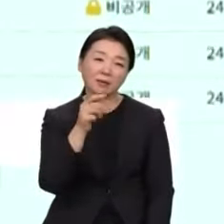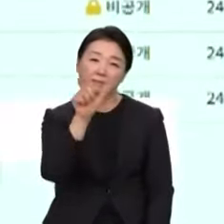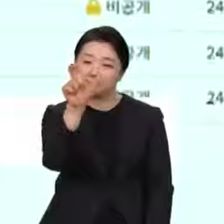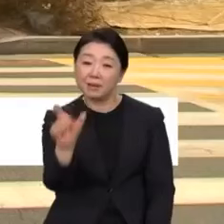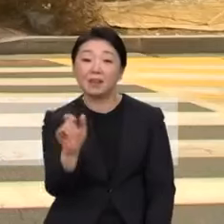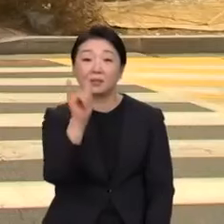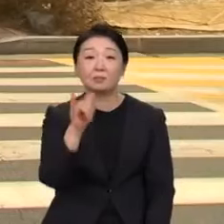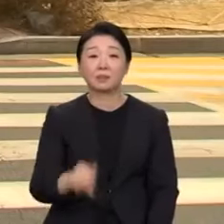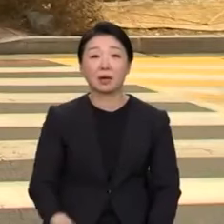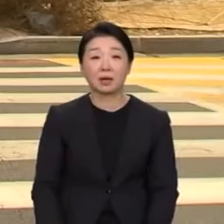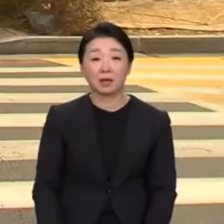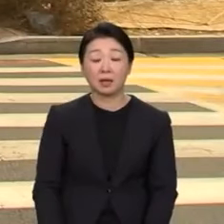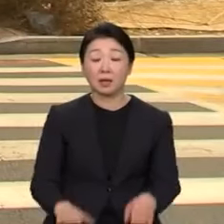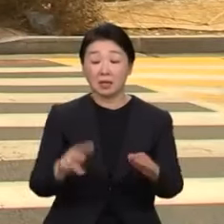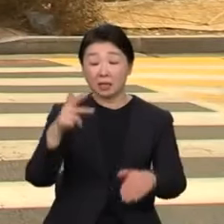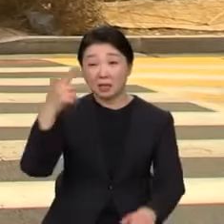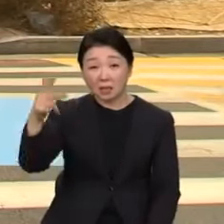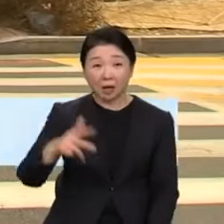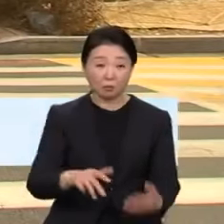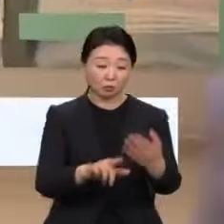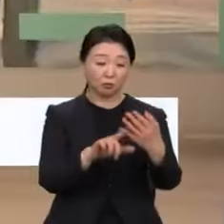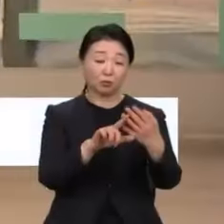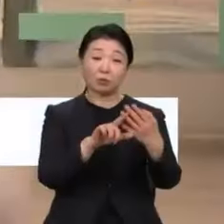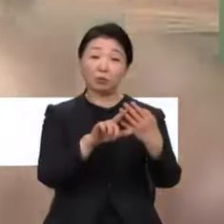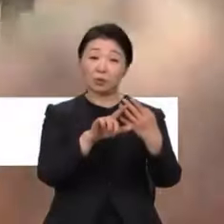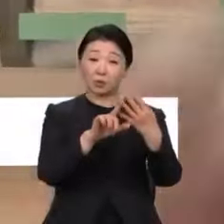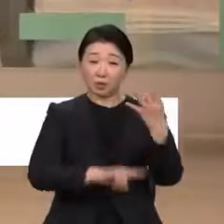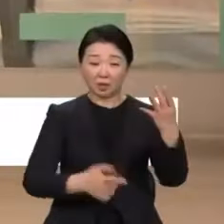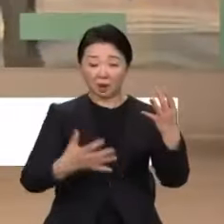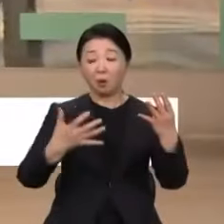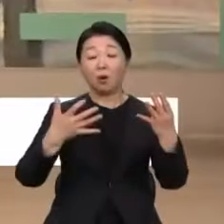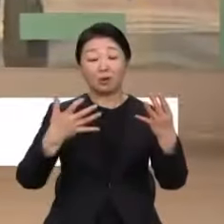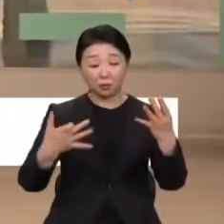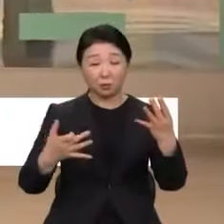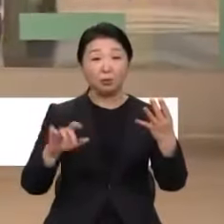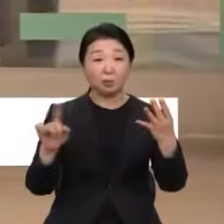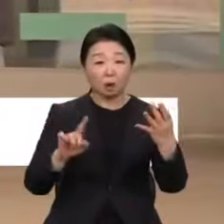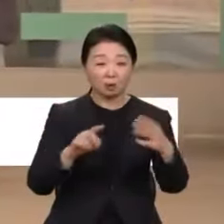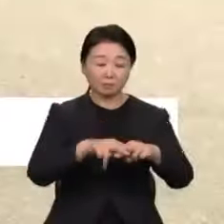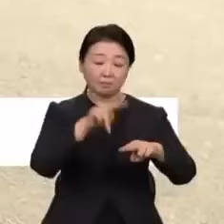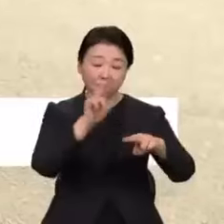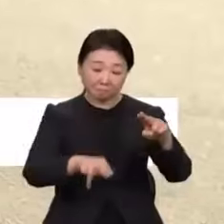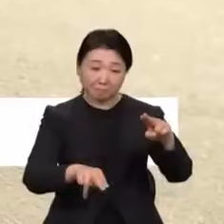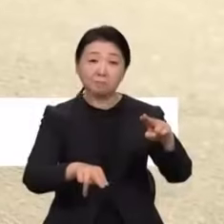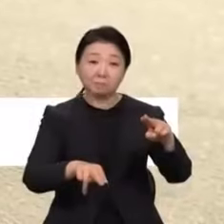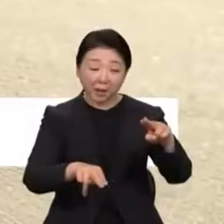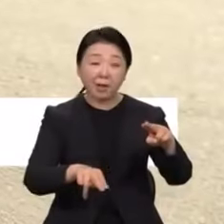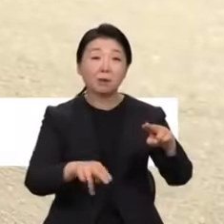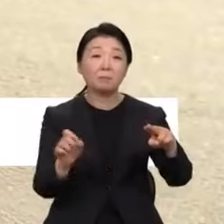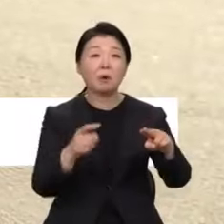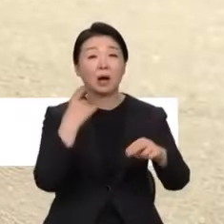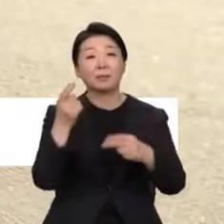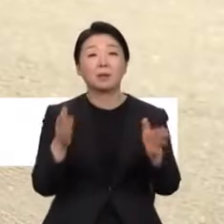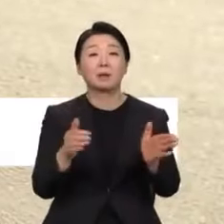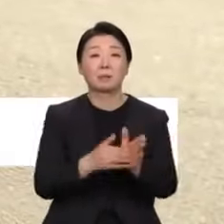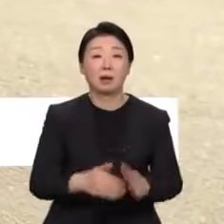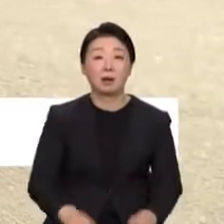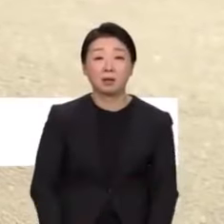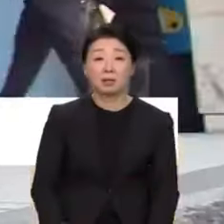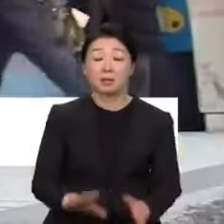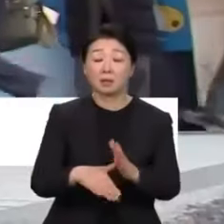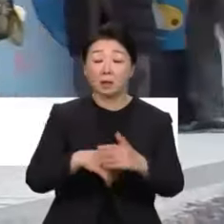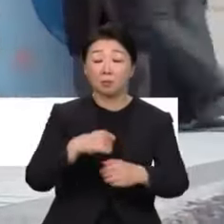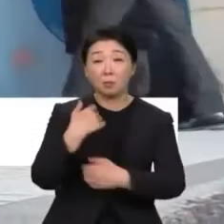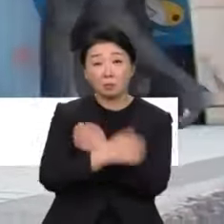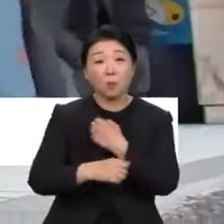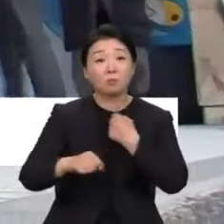올라왔습니다. 당장 다음 주 19일이면 전공의가 사직서를 낸 지 한 달이 됩니다. 전공의 측은 이때부턴 자유의